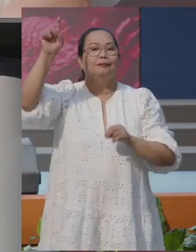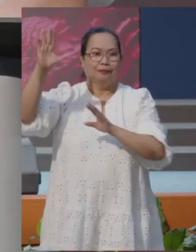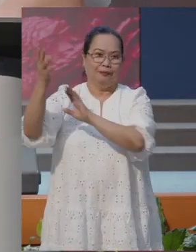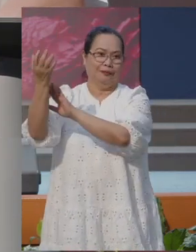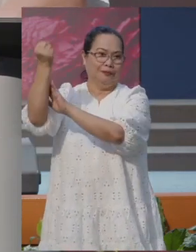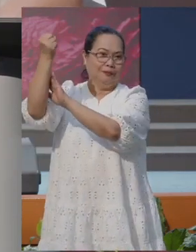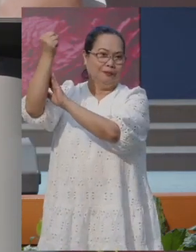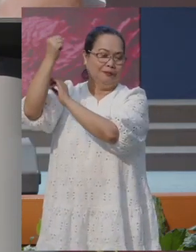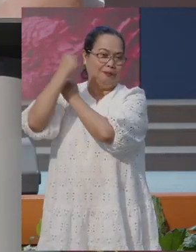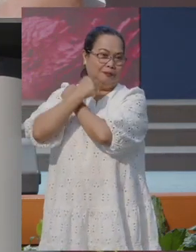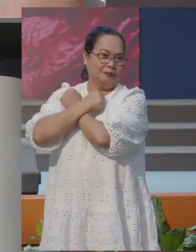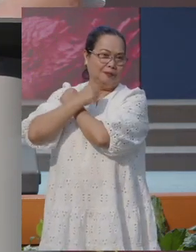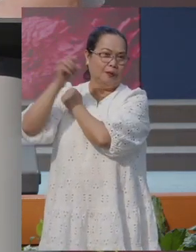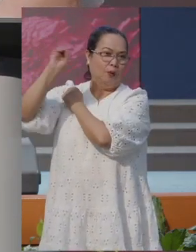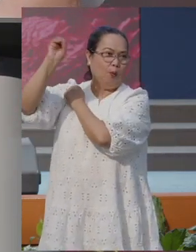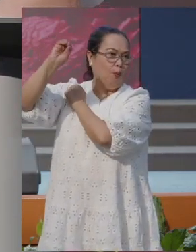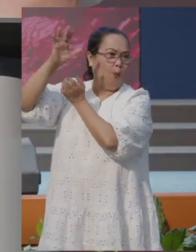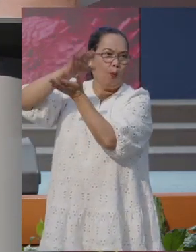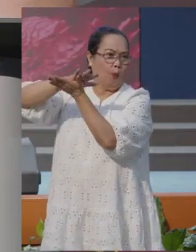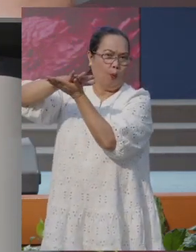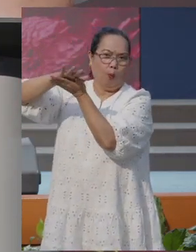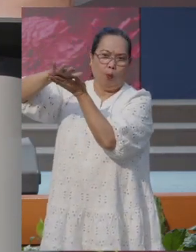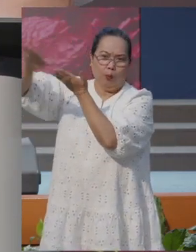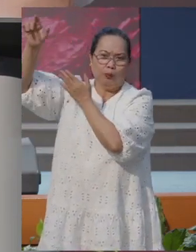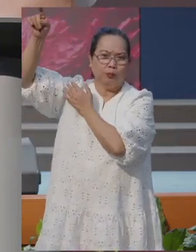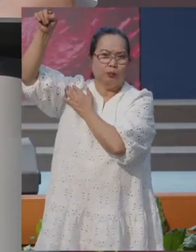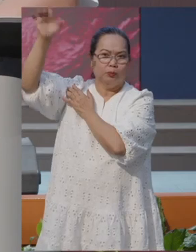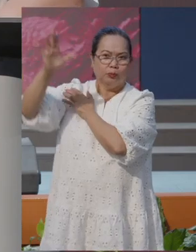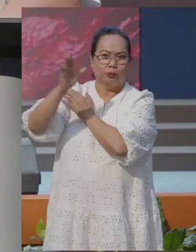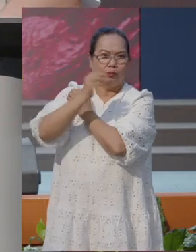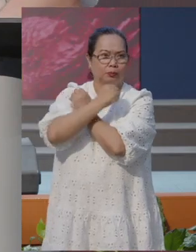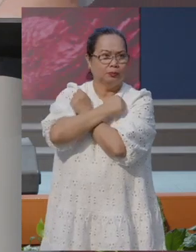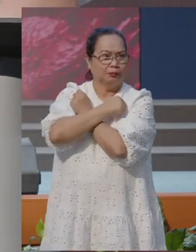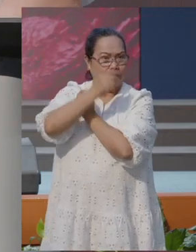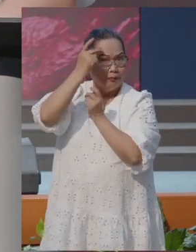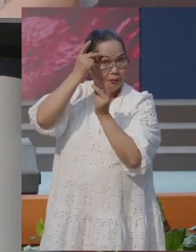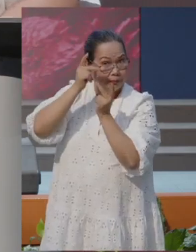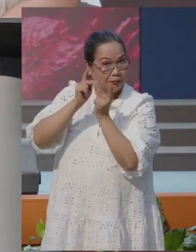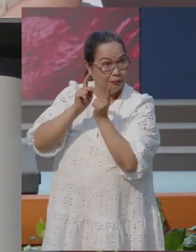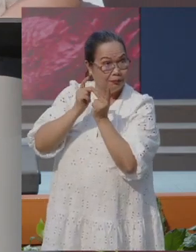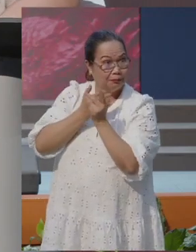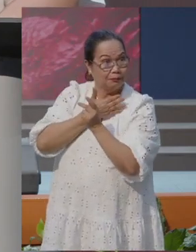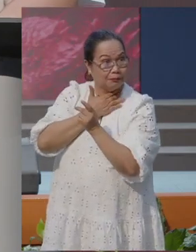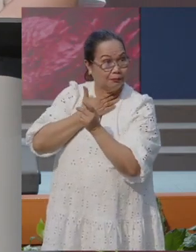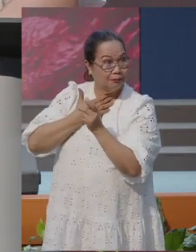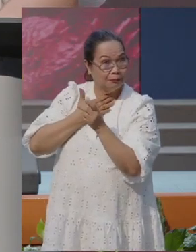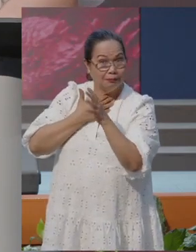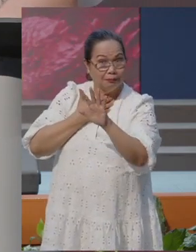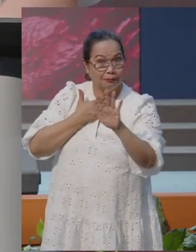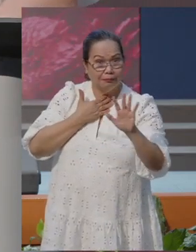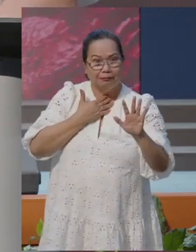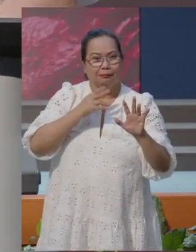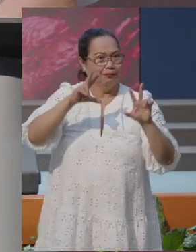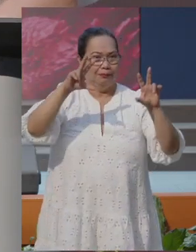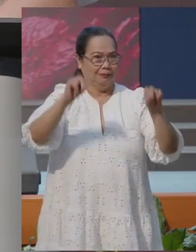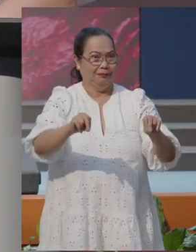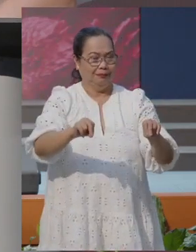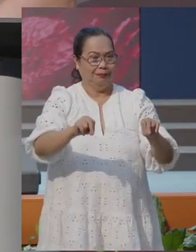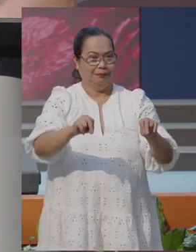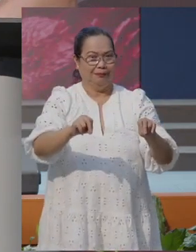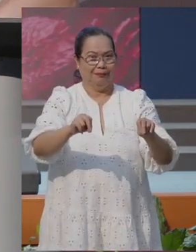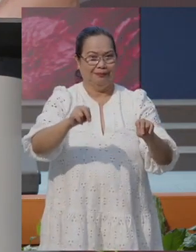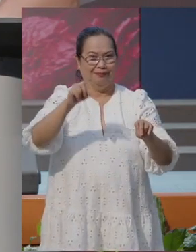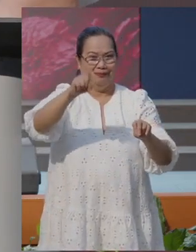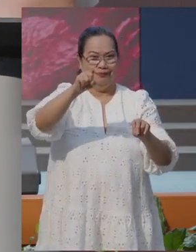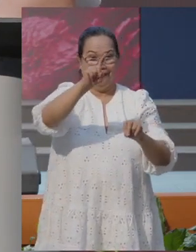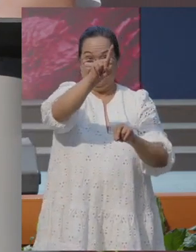siyang bahid ng kahit na anong motibo na makasarili. Ang tanda ng isang